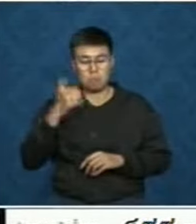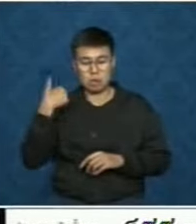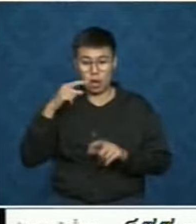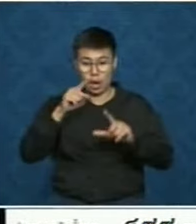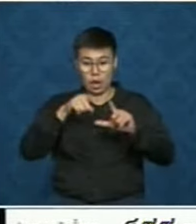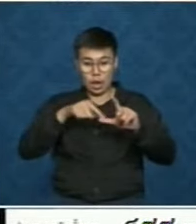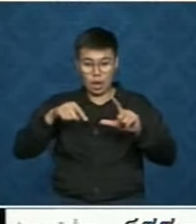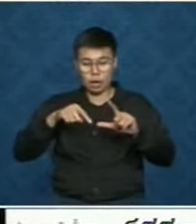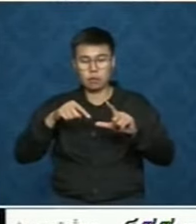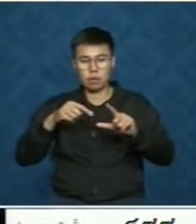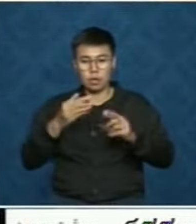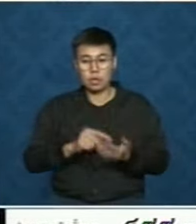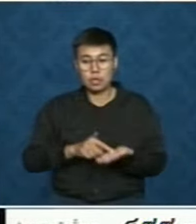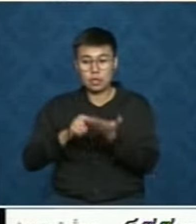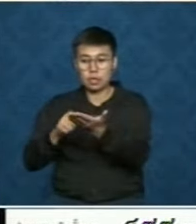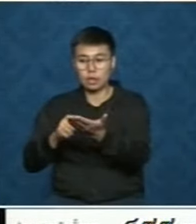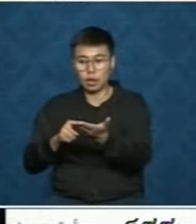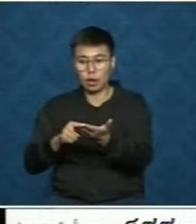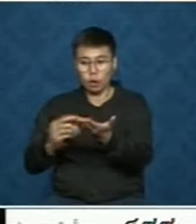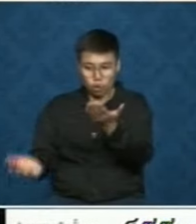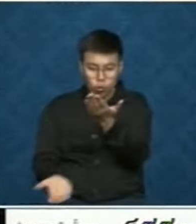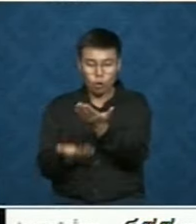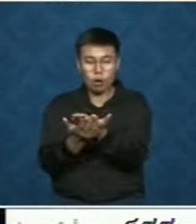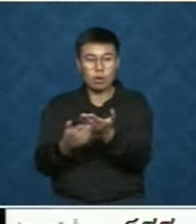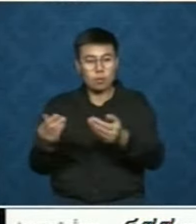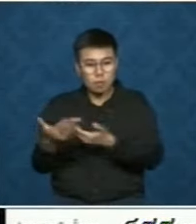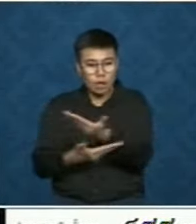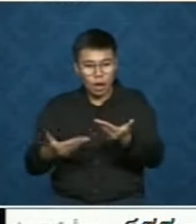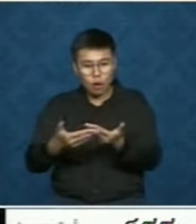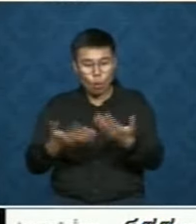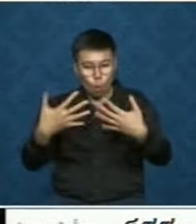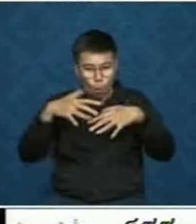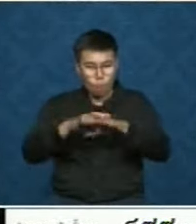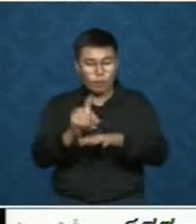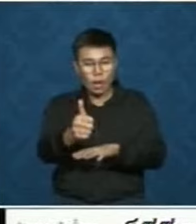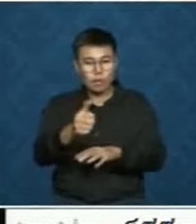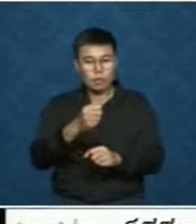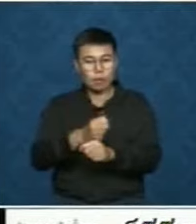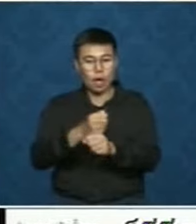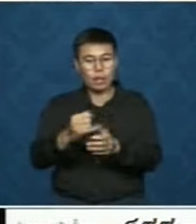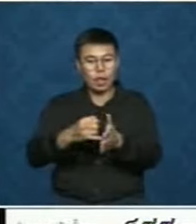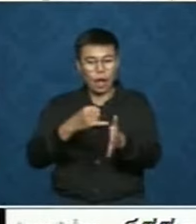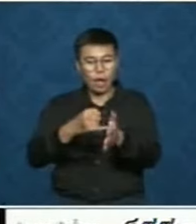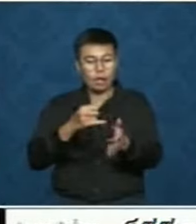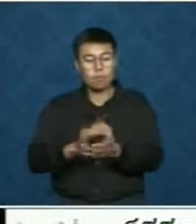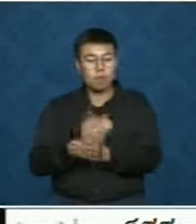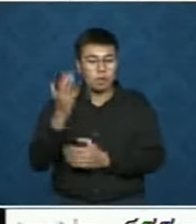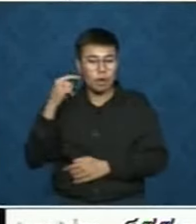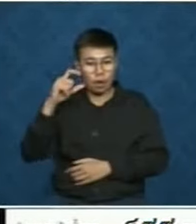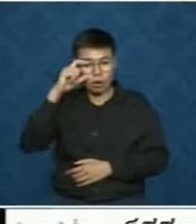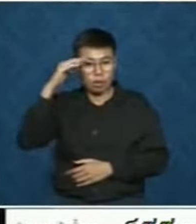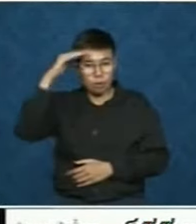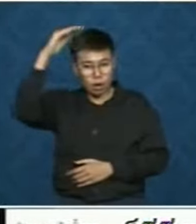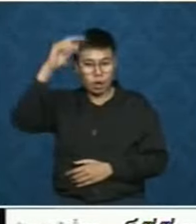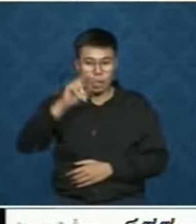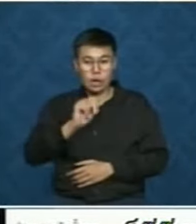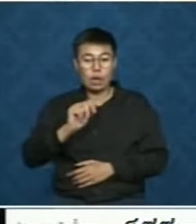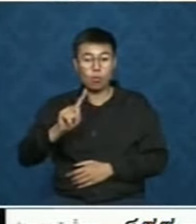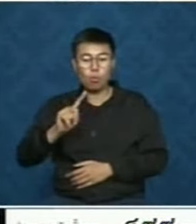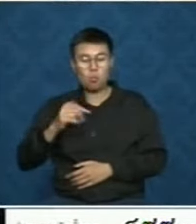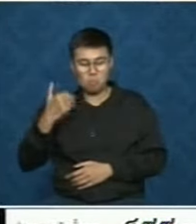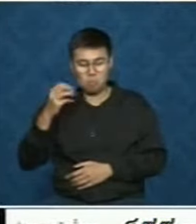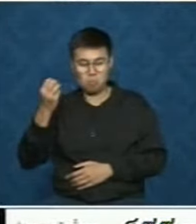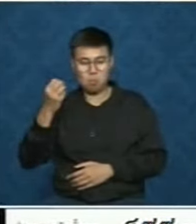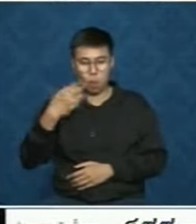ที่เพิ่งยื่นมาไม่นานเเข้าประกบแล้วก็พิจารณาร่วมกันได้เพื่อความราบรื่นครับอย่างที่ท่านสสรังสิมาและท่านนัฐวุฒิบอกครับว่าถ้ากลับเข้ามาอีก